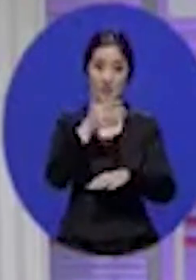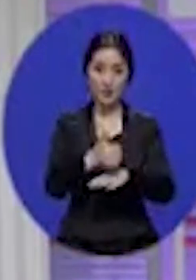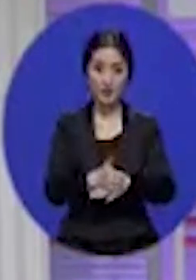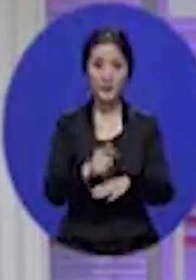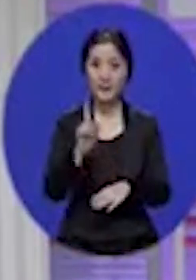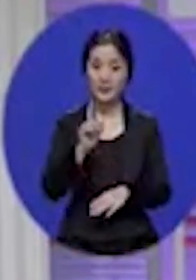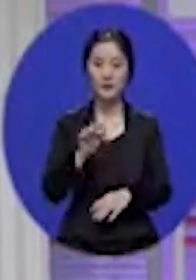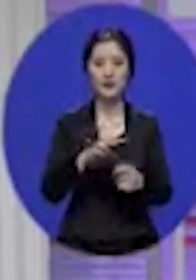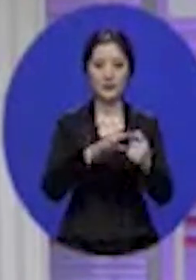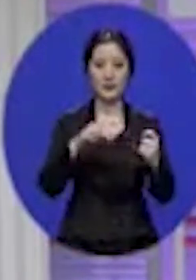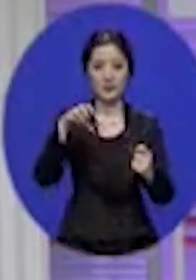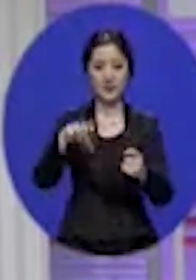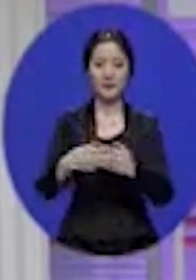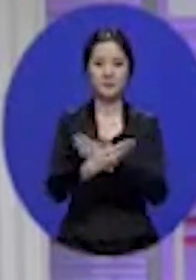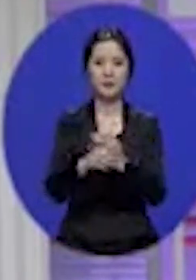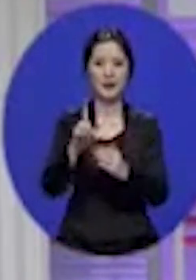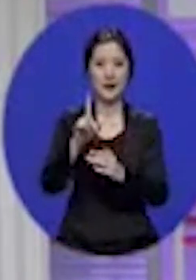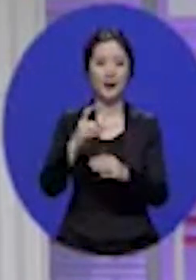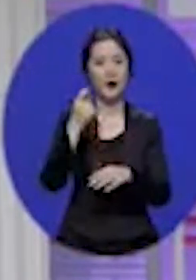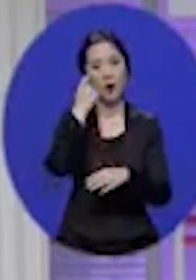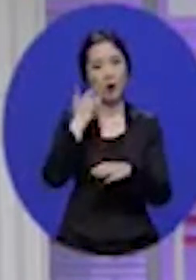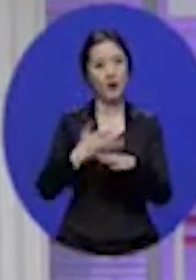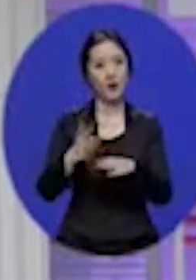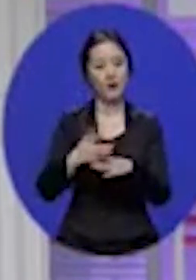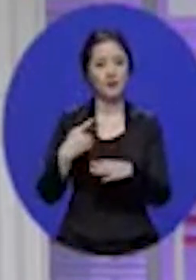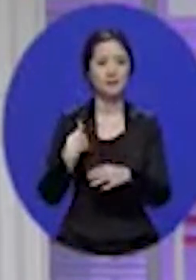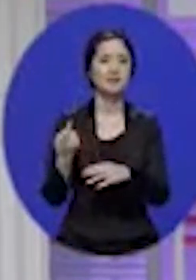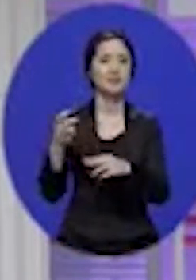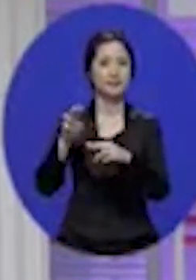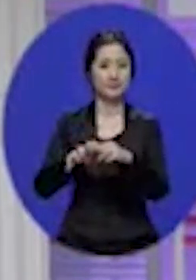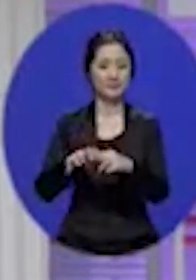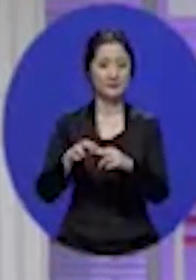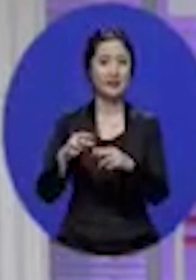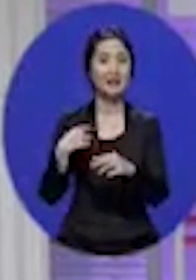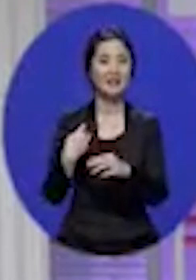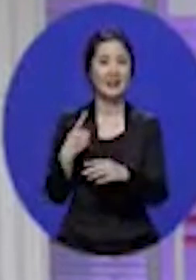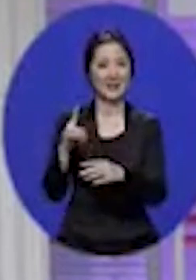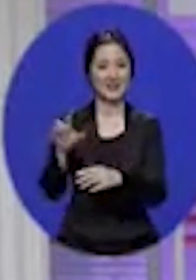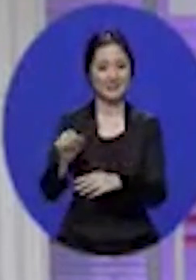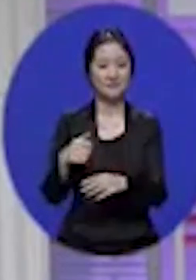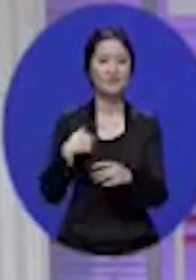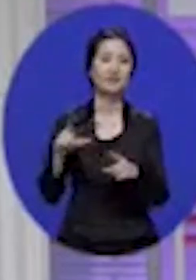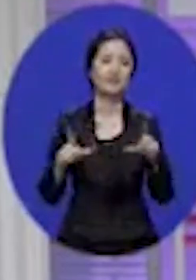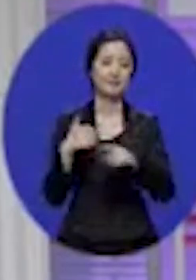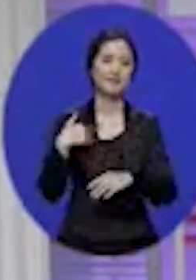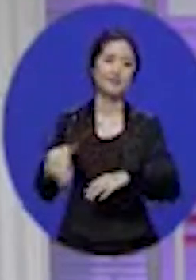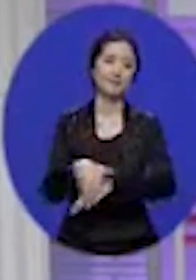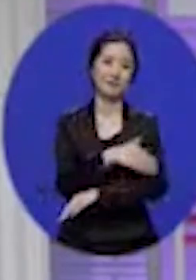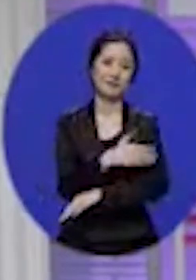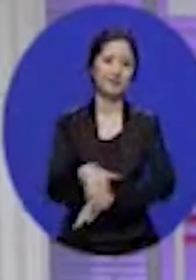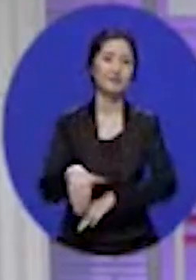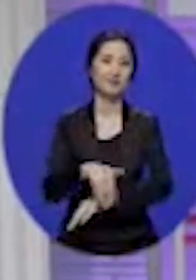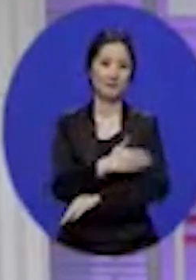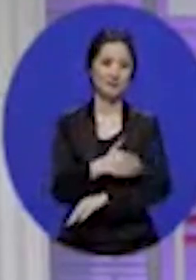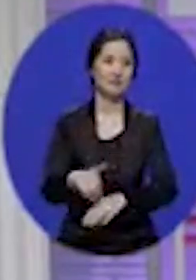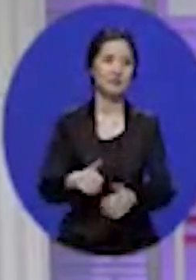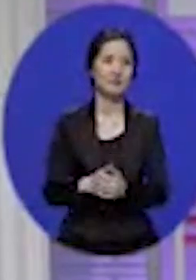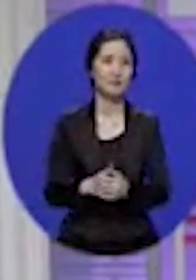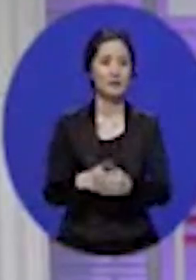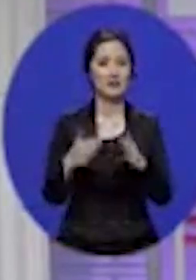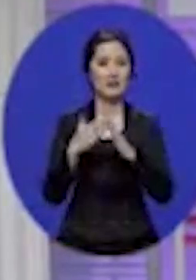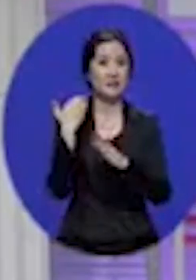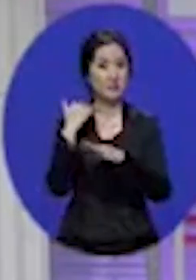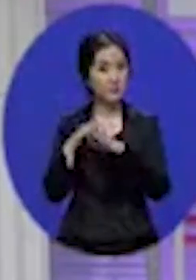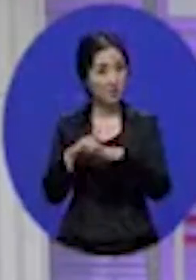여의도 아파트에 방 하나 월세방을 얻어서 여의도에서 이제 출퇴근하게 됐습니다. 근데 이게 남의 집 문간방에서 세를 들어서 이렇게